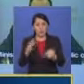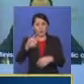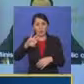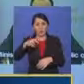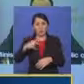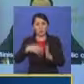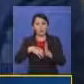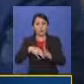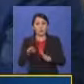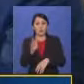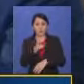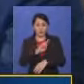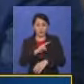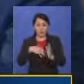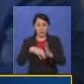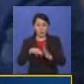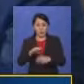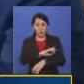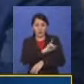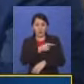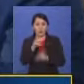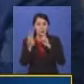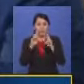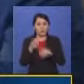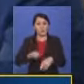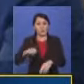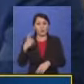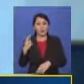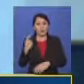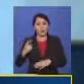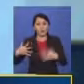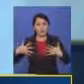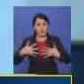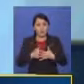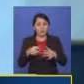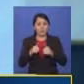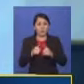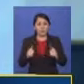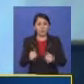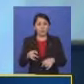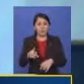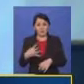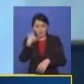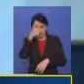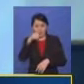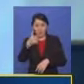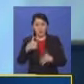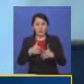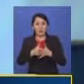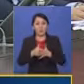ішкі әлеуетін арттырудағы жұмыстарды күшейту керек. Жиында Еуразиялық экономикалық интеграцияны дамытудың 2025 жылға